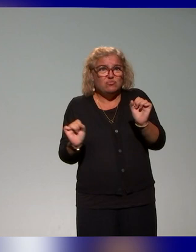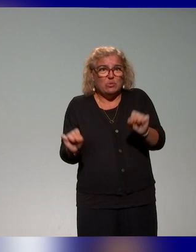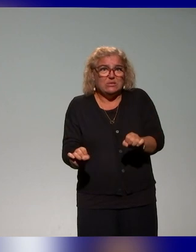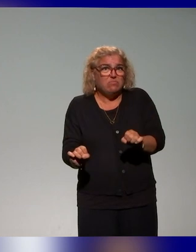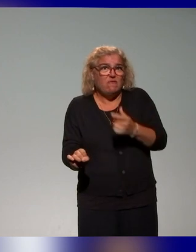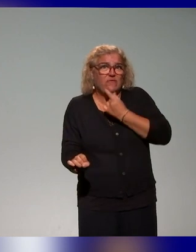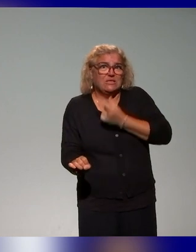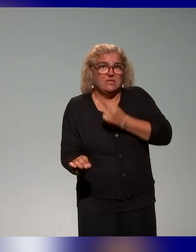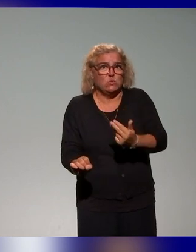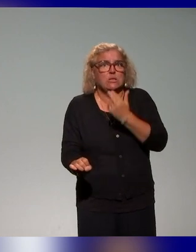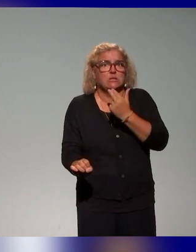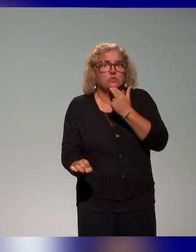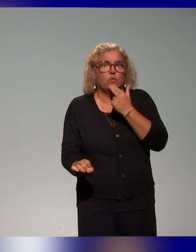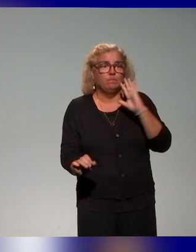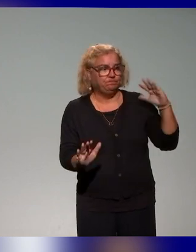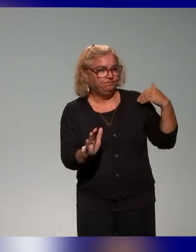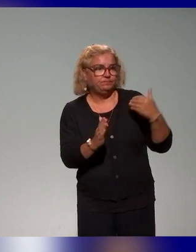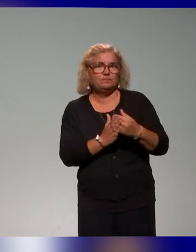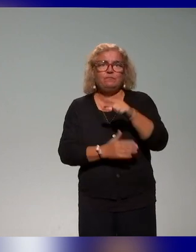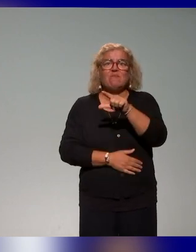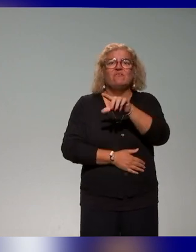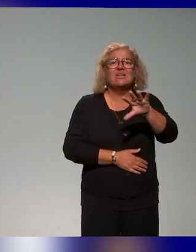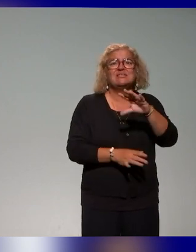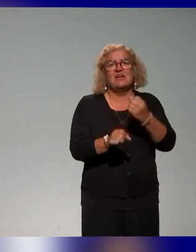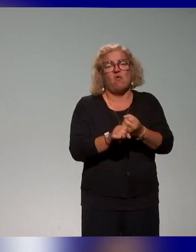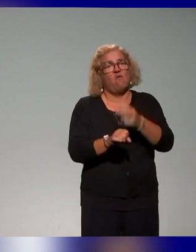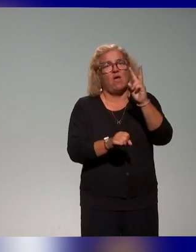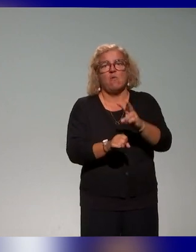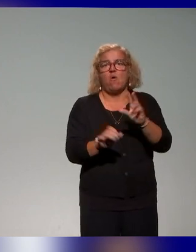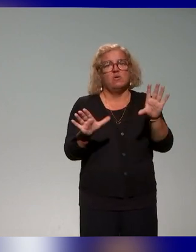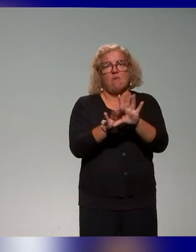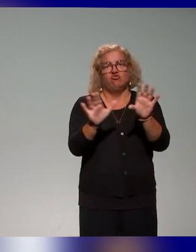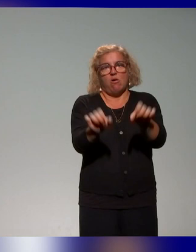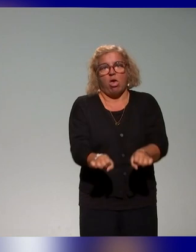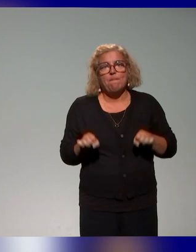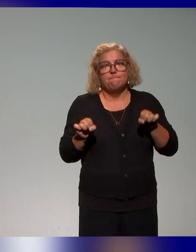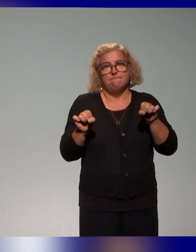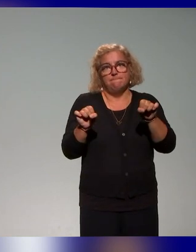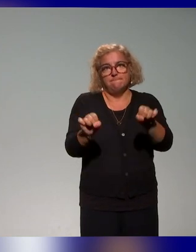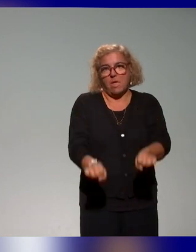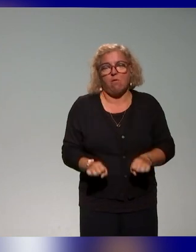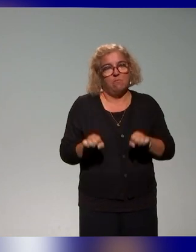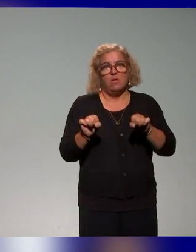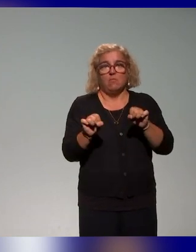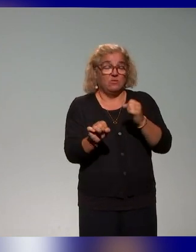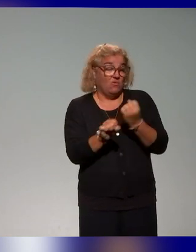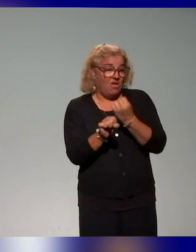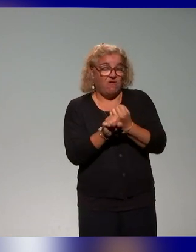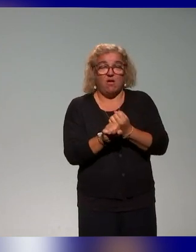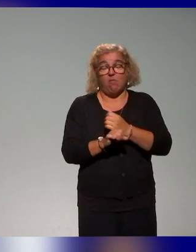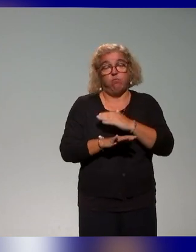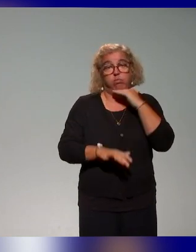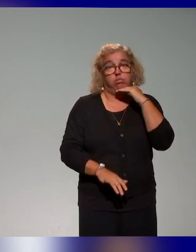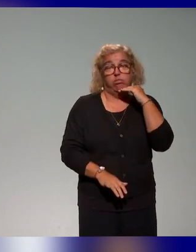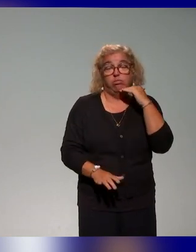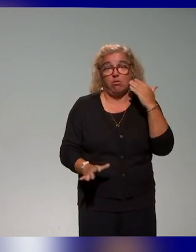ça fait, comme je disais tout à l'heure, ça fait 25 ans qu'on rame dans l'accessibilité numérique et qu'on n'a pas le temps, parce qu'il y a trop de travail, d'arriver de